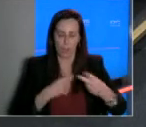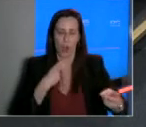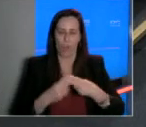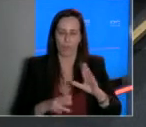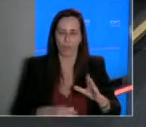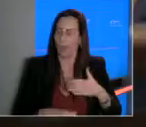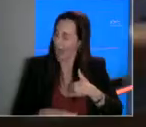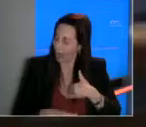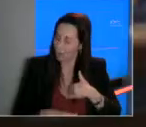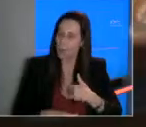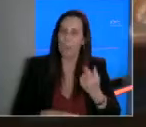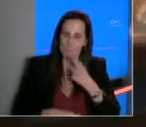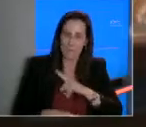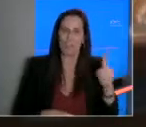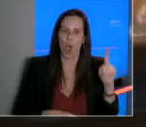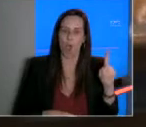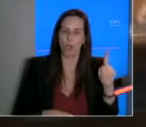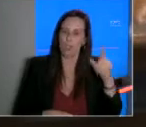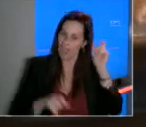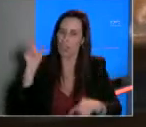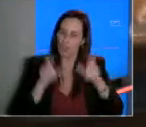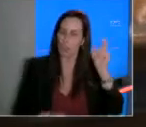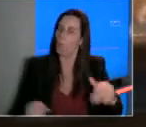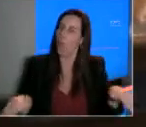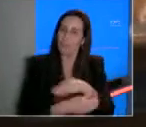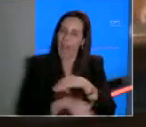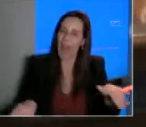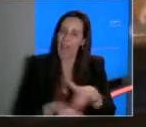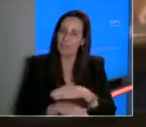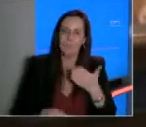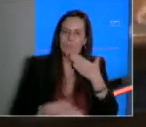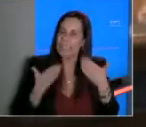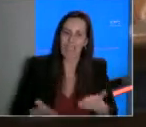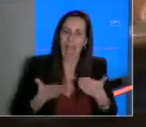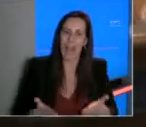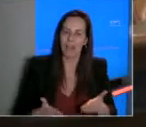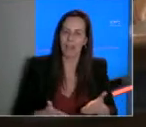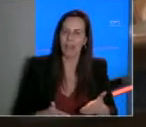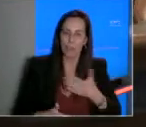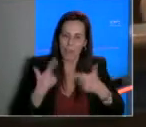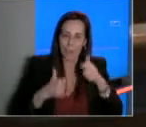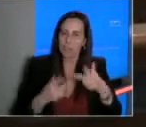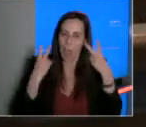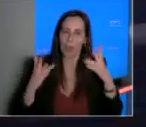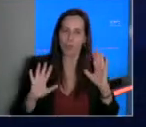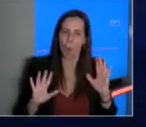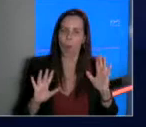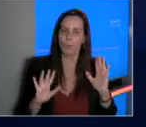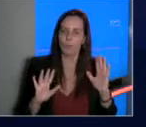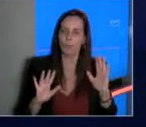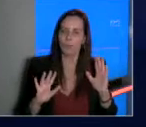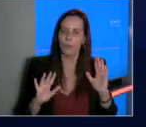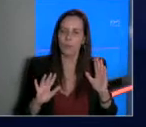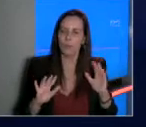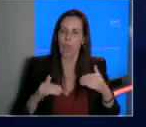האחרונים. חברים, אנחנו עם מיליון איש מובטלים ישראל. כן. אני רוצה להסביר לכם את המשמעות של